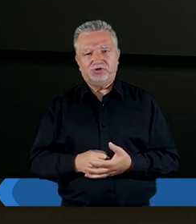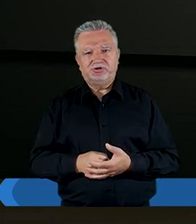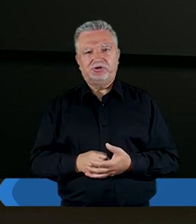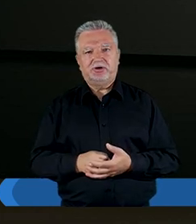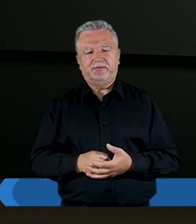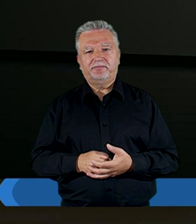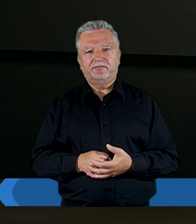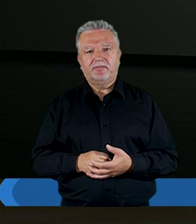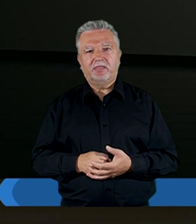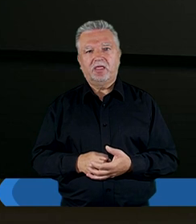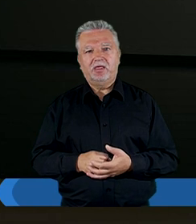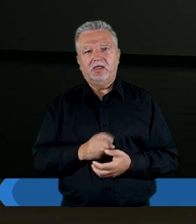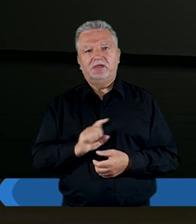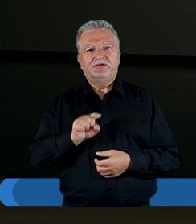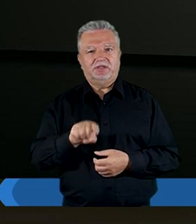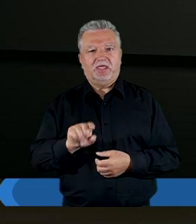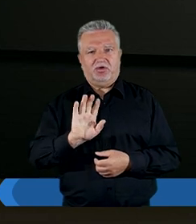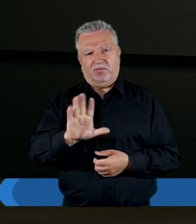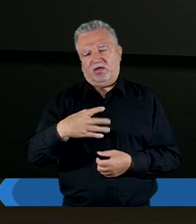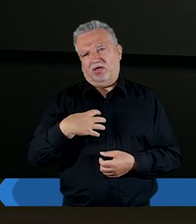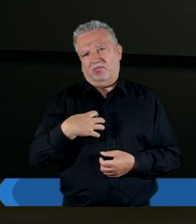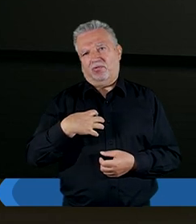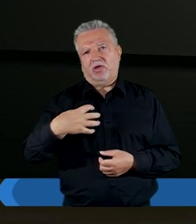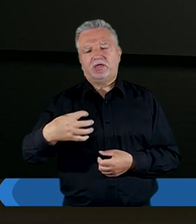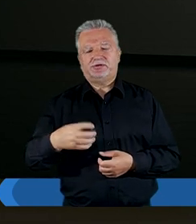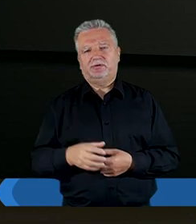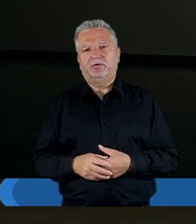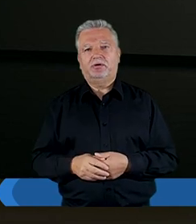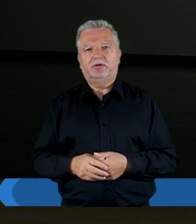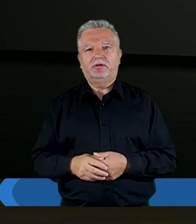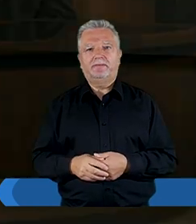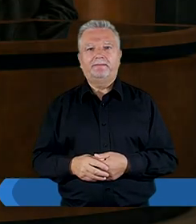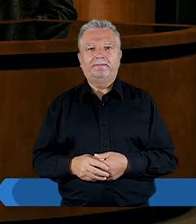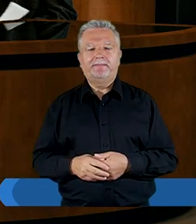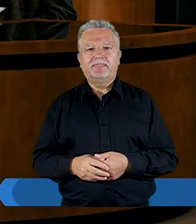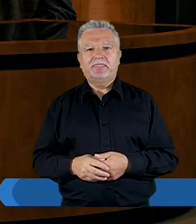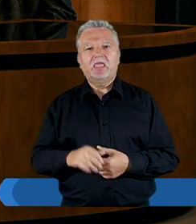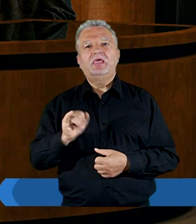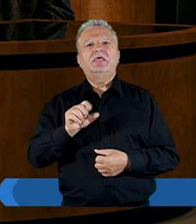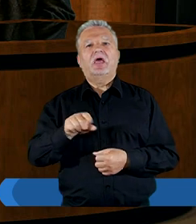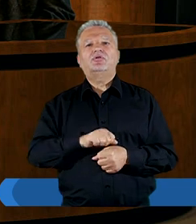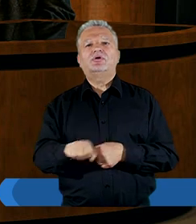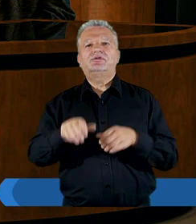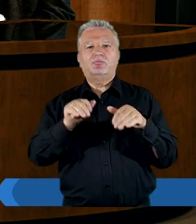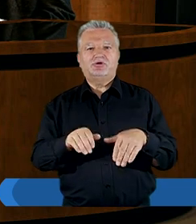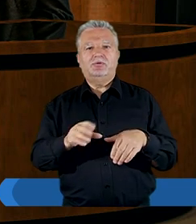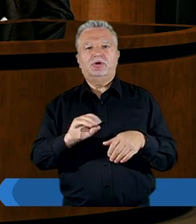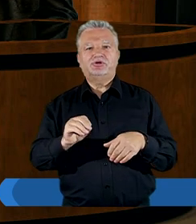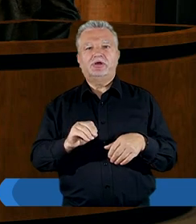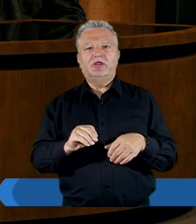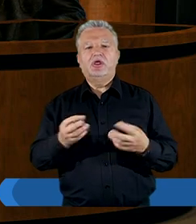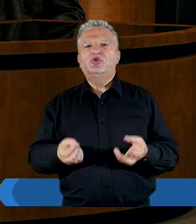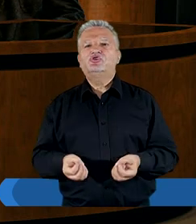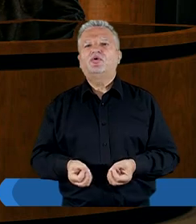zysk. Z tego ta jego cała zamożność, którą posiada, wynika. I jak to jest możliwe, że